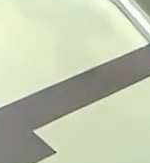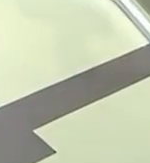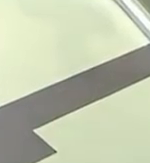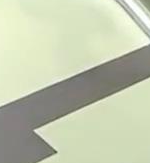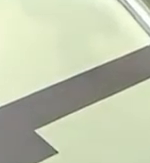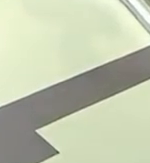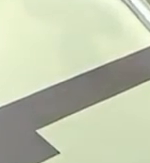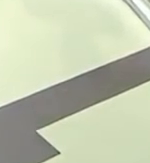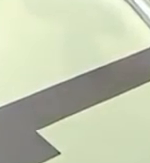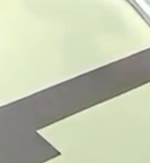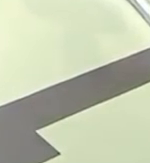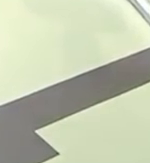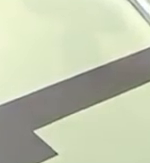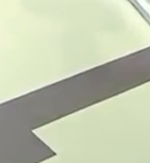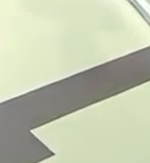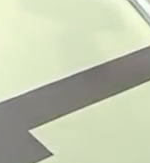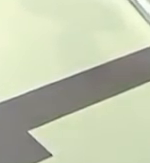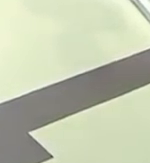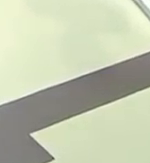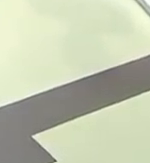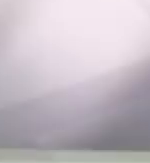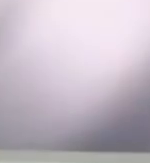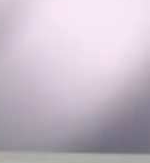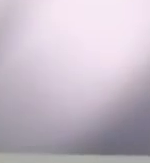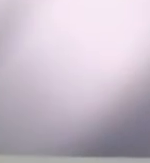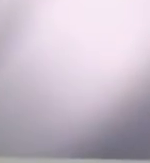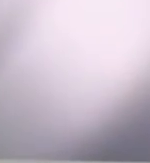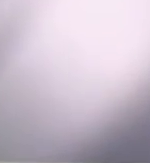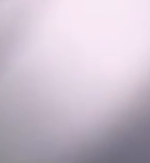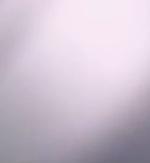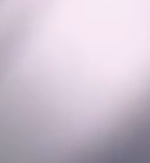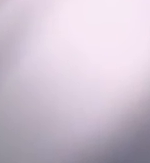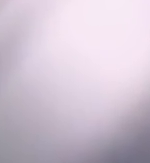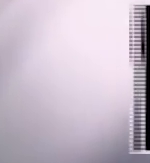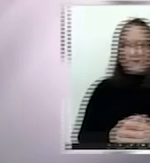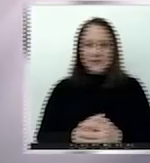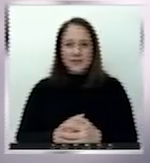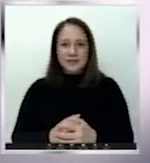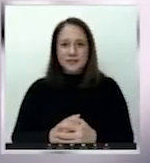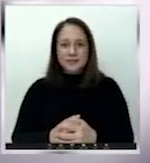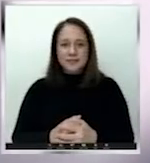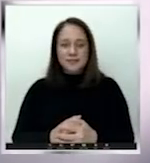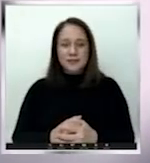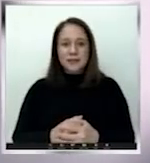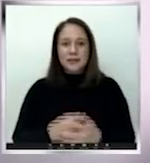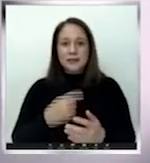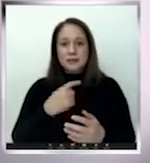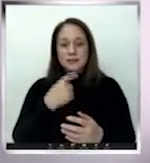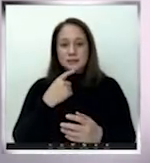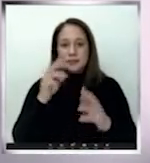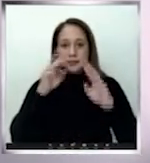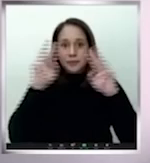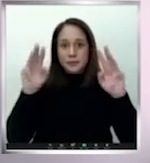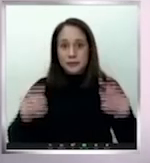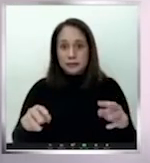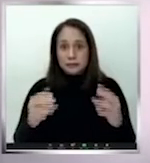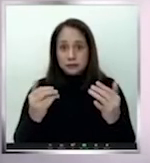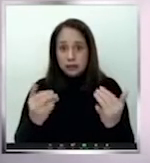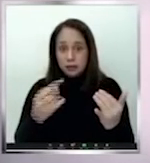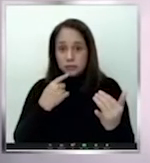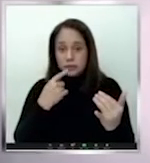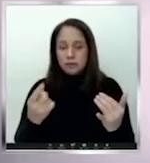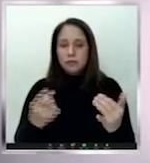Magandang gabi po, Luzon, Visayas at Mindanao. Kinumpirma ng palasyo na naka-quarantine ngayon si Pangulong